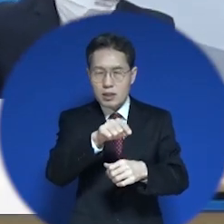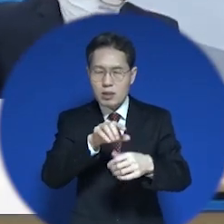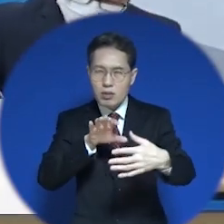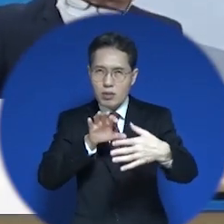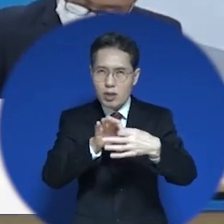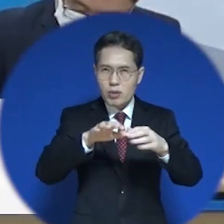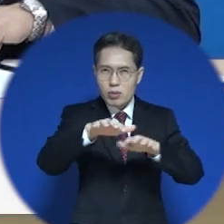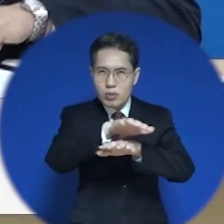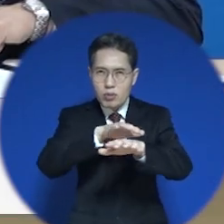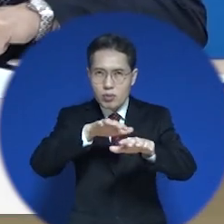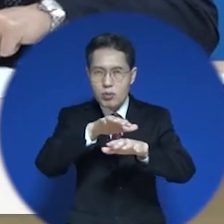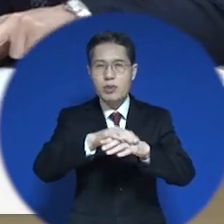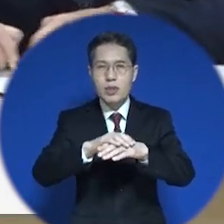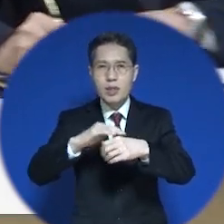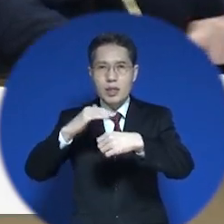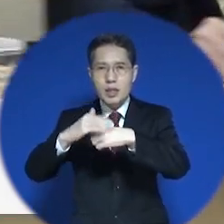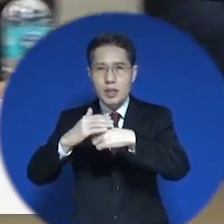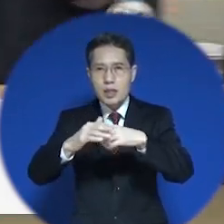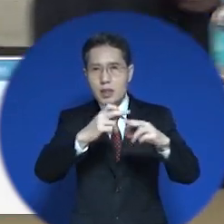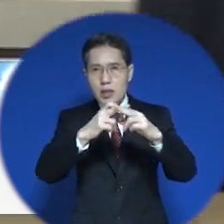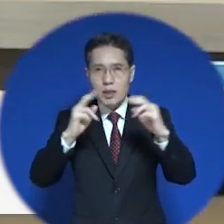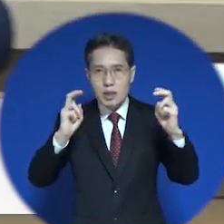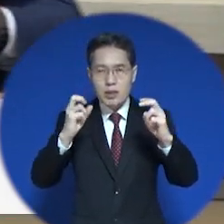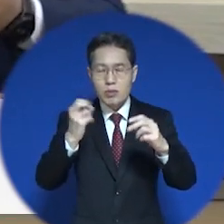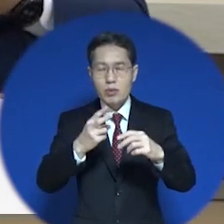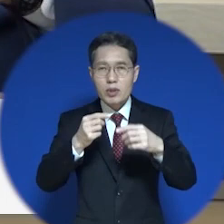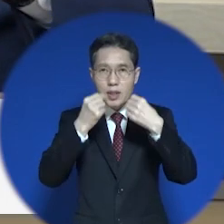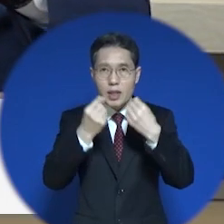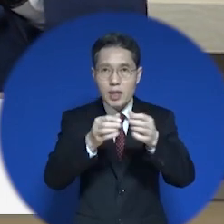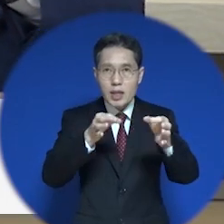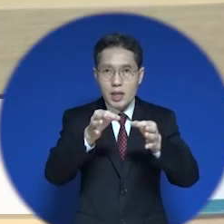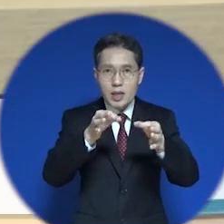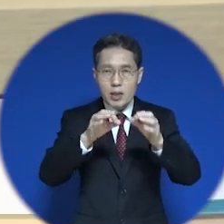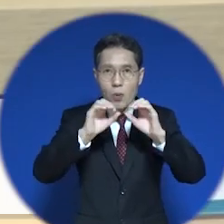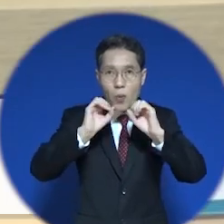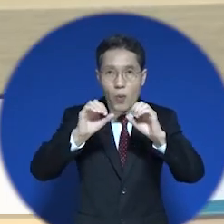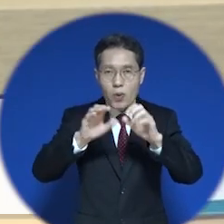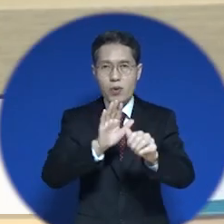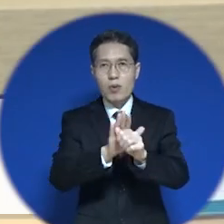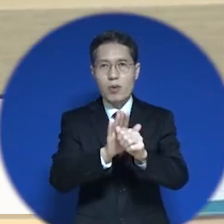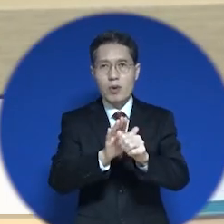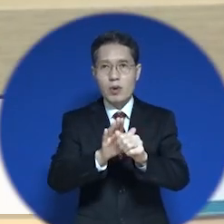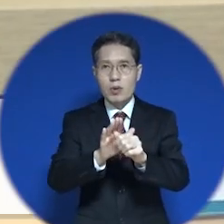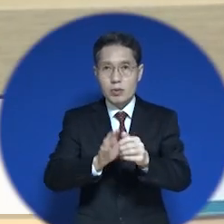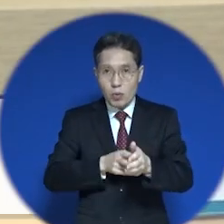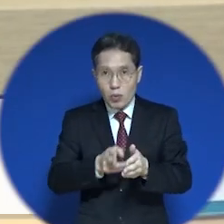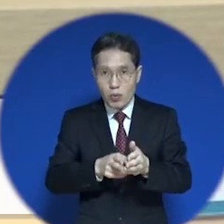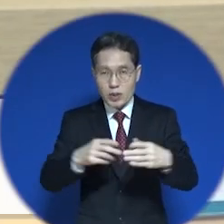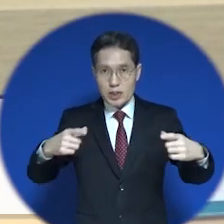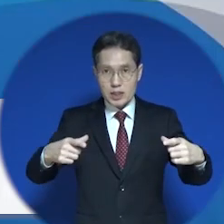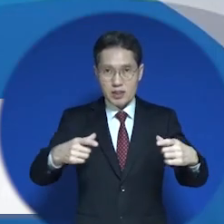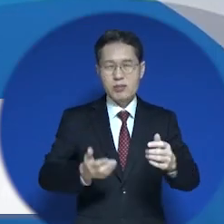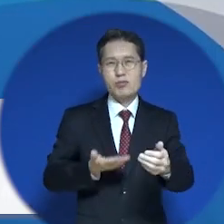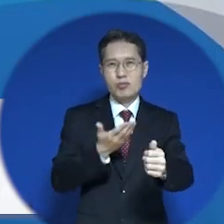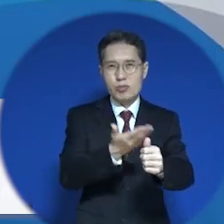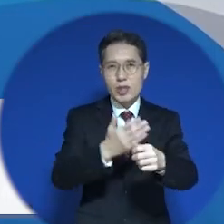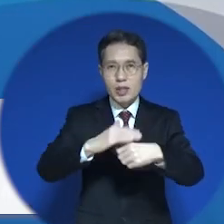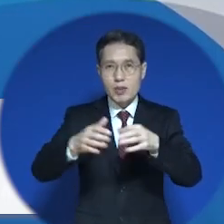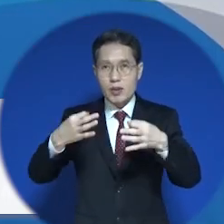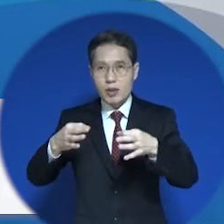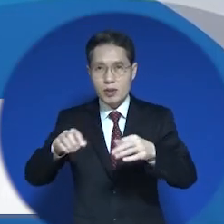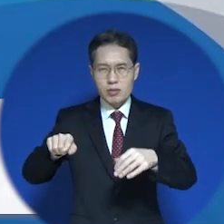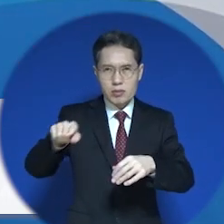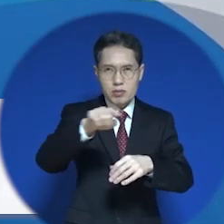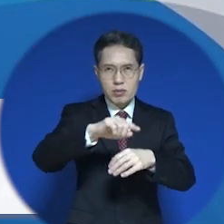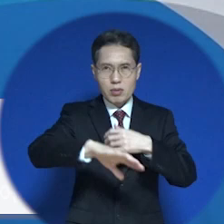운영과 관련해 대구시는 스타기업과 소상공인 홍보 지원을, 코레일은 라운지 공간 지원을, 대구은행은